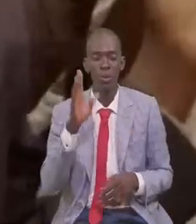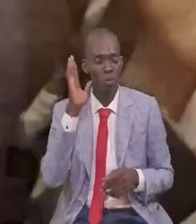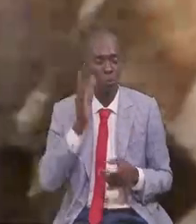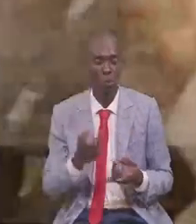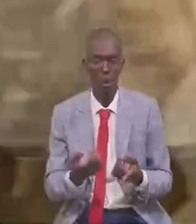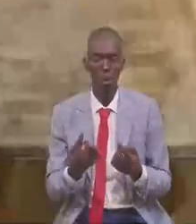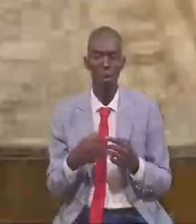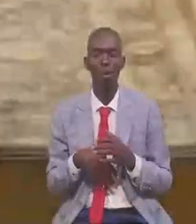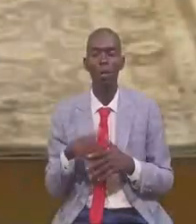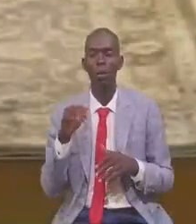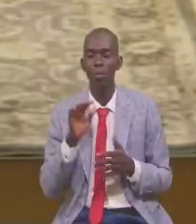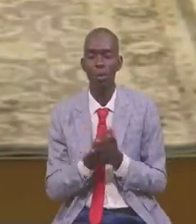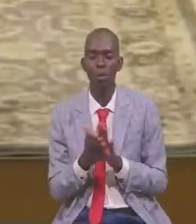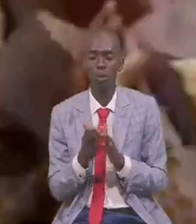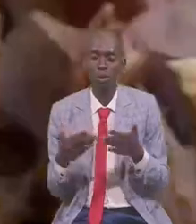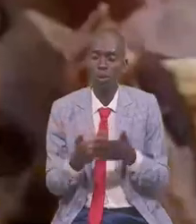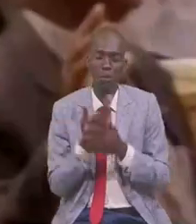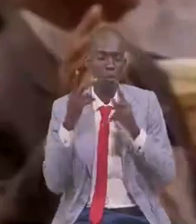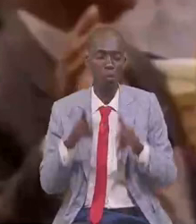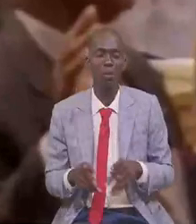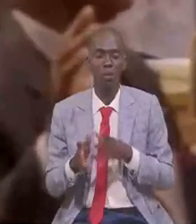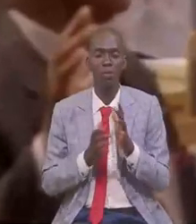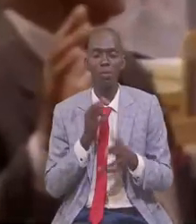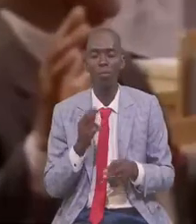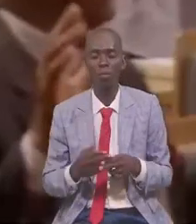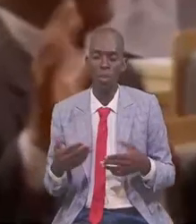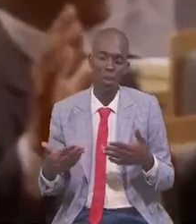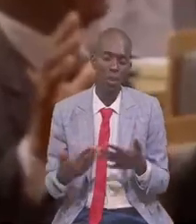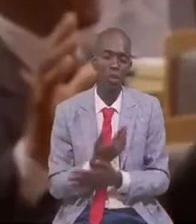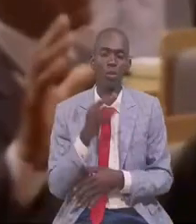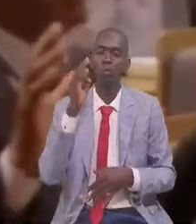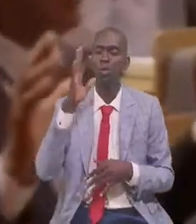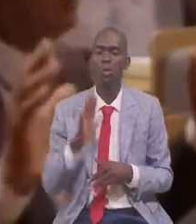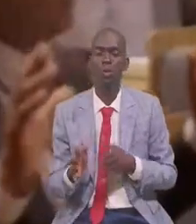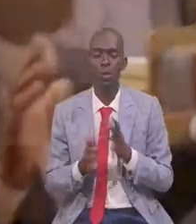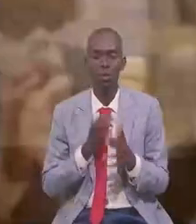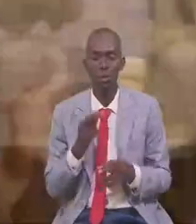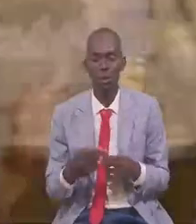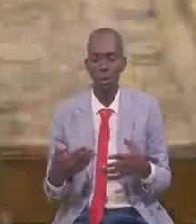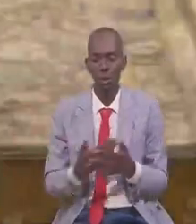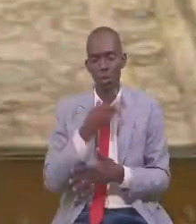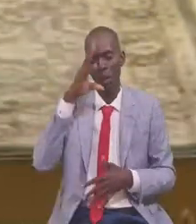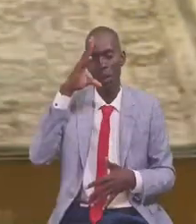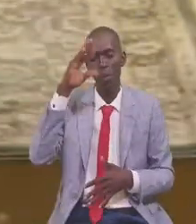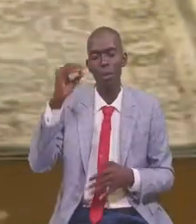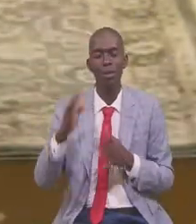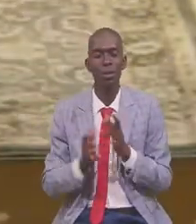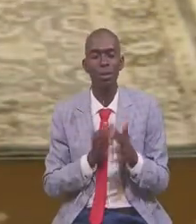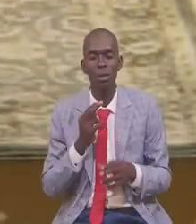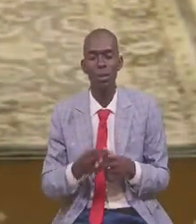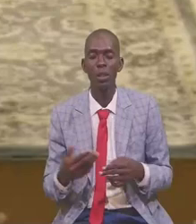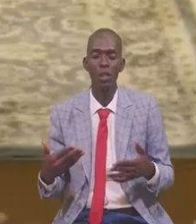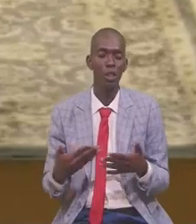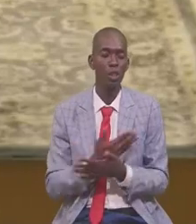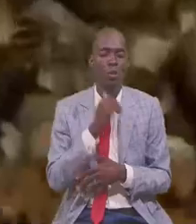Tu ressors une nouvelle créature, un nouveau ministre, un nouvel homme, une nouvelle femme.